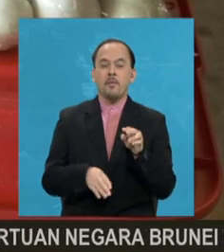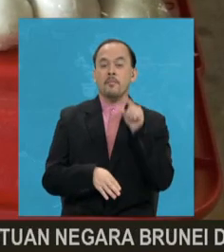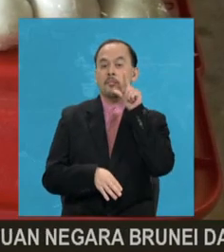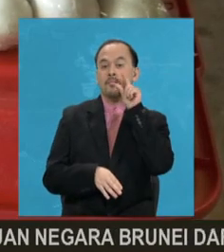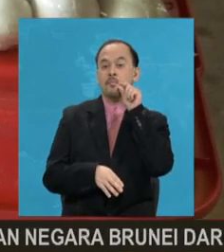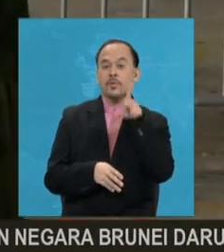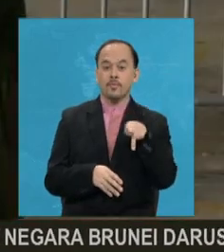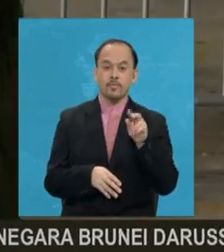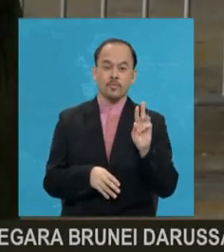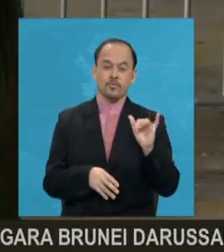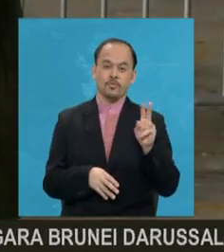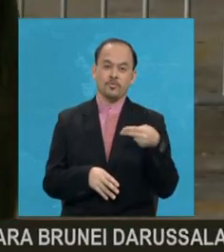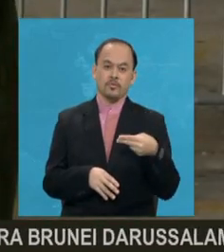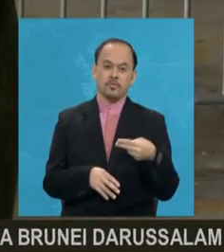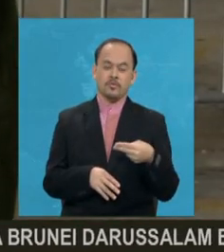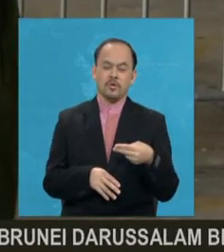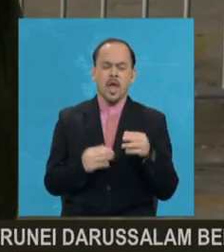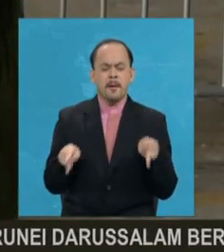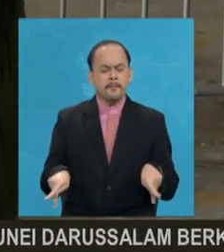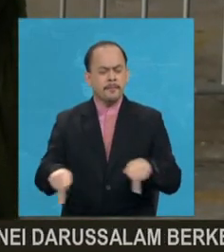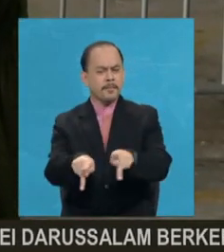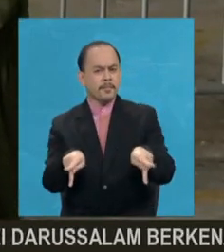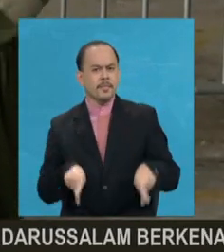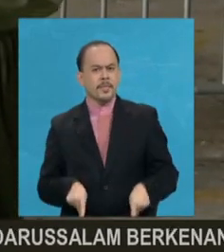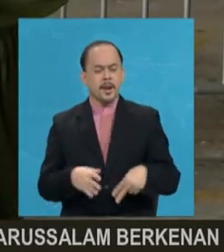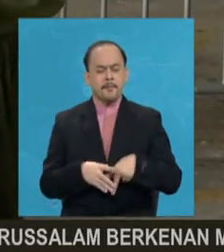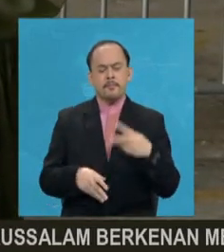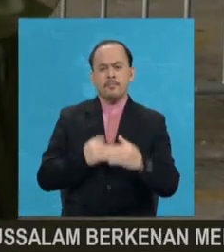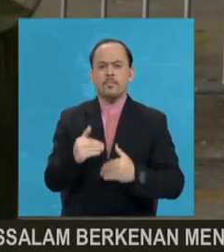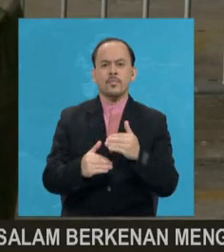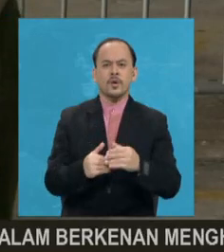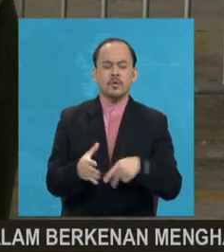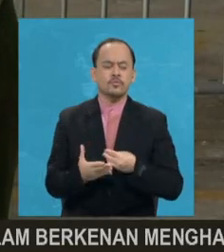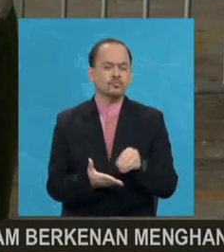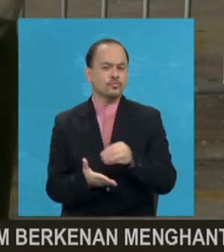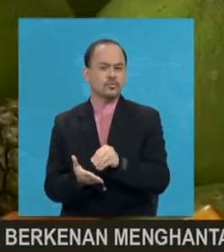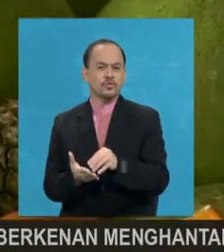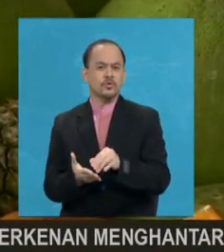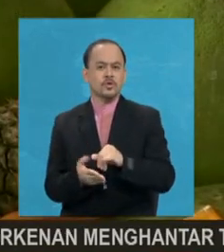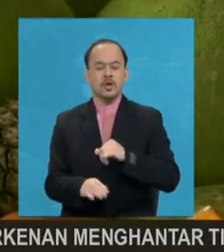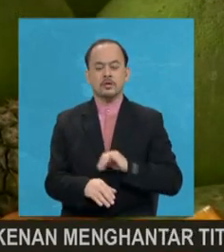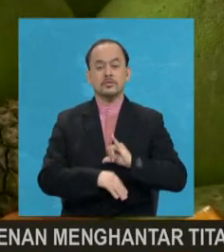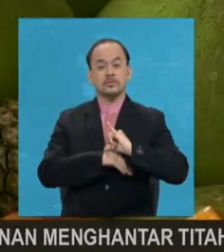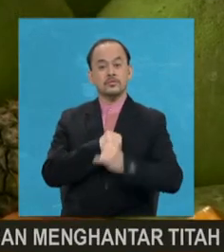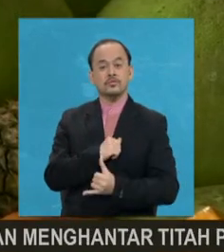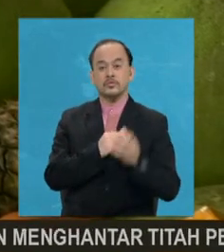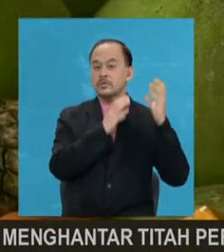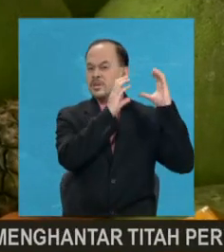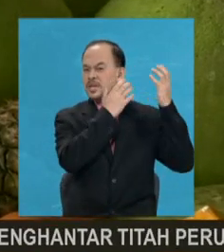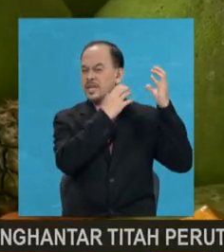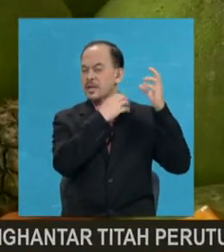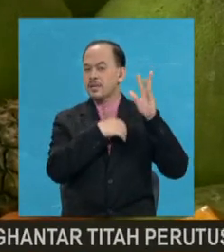cetak menjual makanan berproses daripada hasil tempatan juga dijual seperti jus kelapa jus buah-buahan